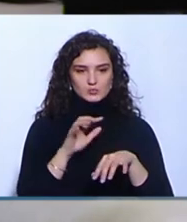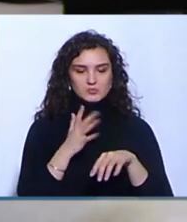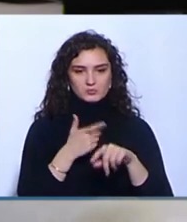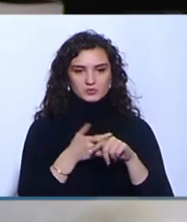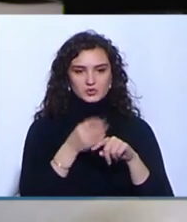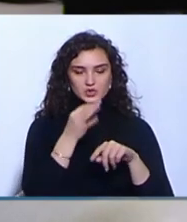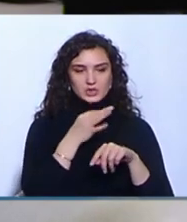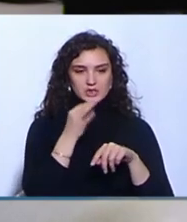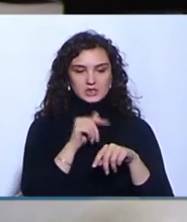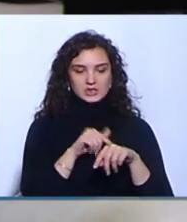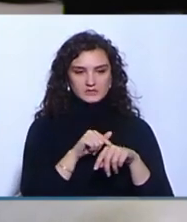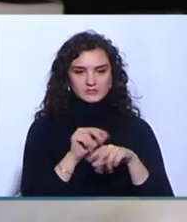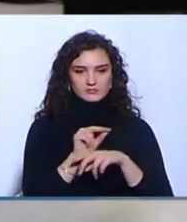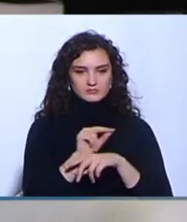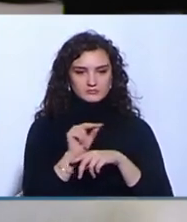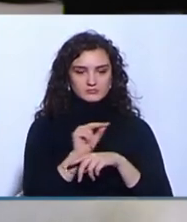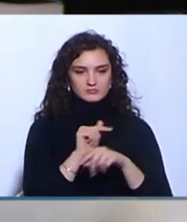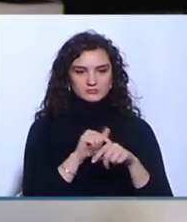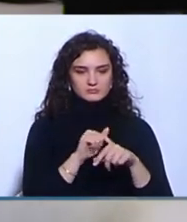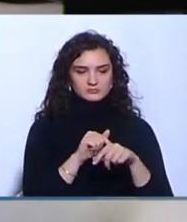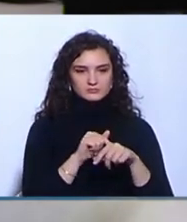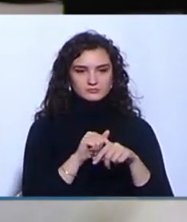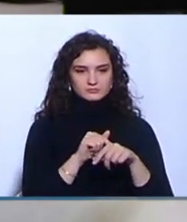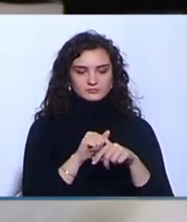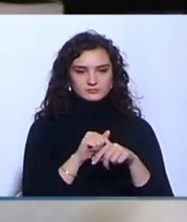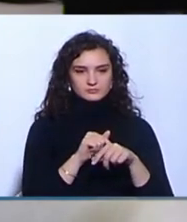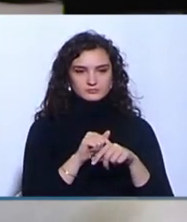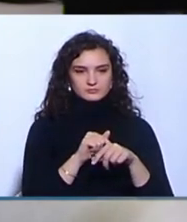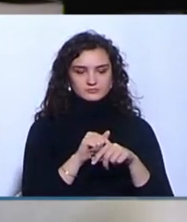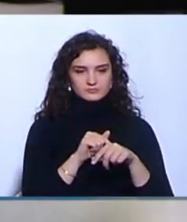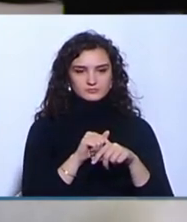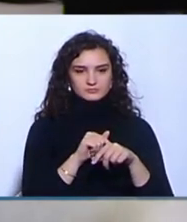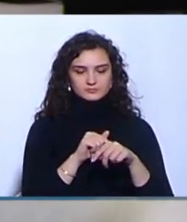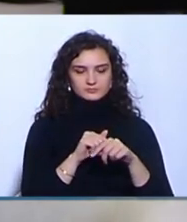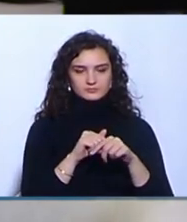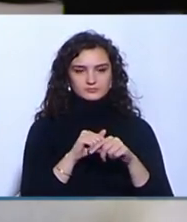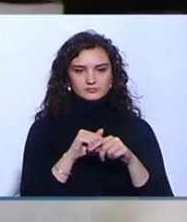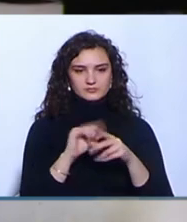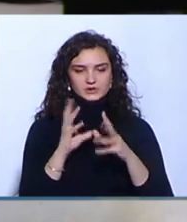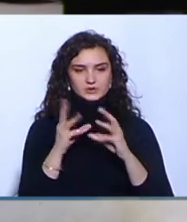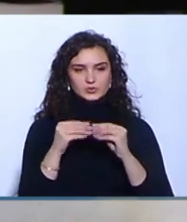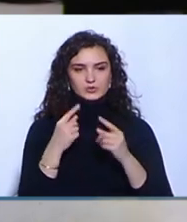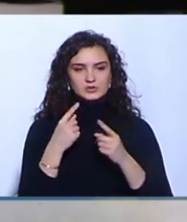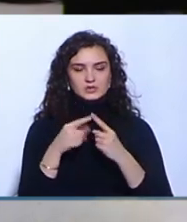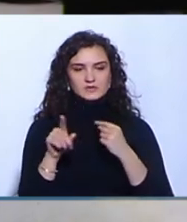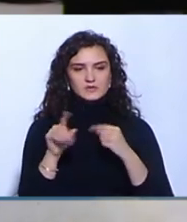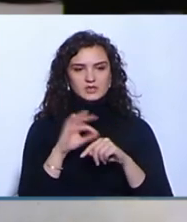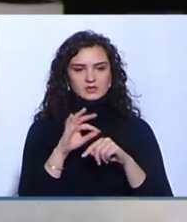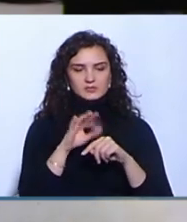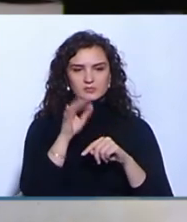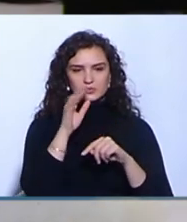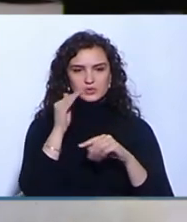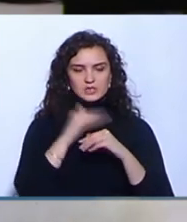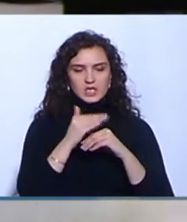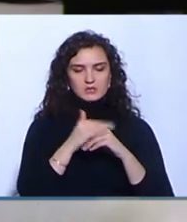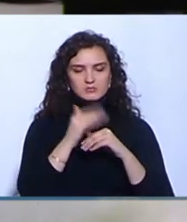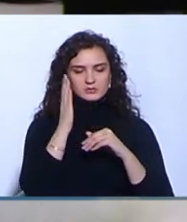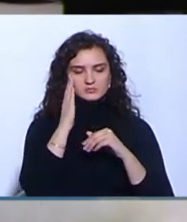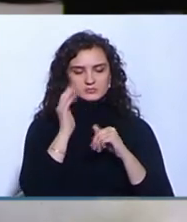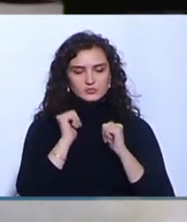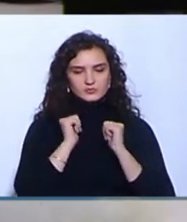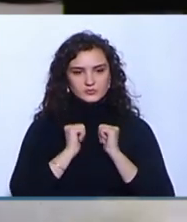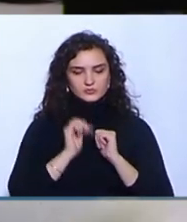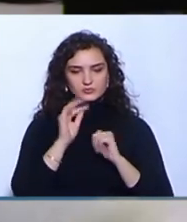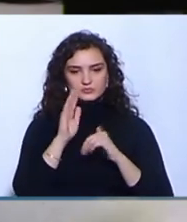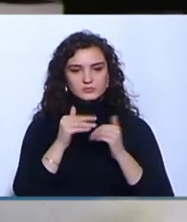ჯერ კიდევ შექცევადია, რომელიც კიდურის ელევაციის შემთხვევაში სრულიად ქრება, რომელიც ასევე ქრება ღამის მოსვენებული ძილის შემდეგ,